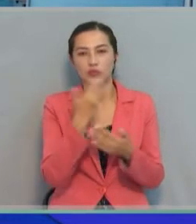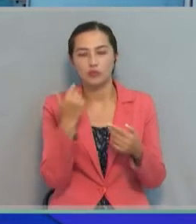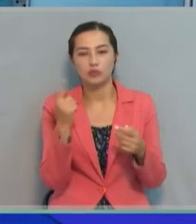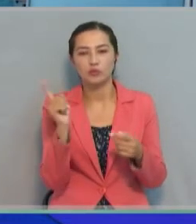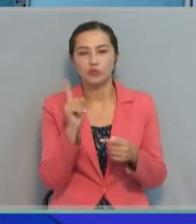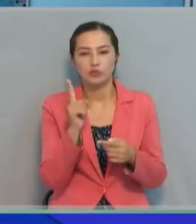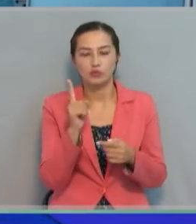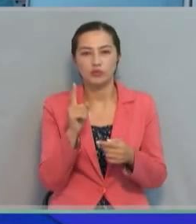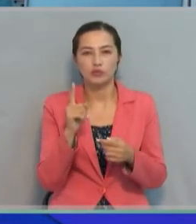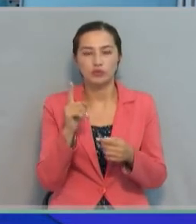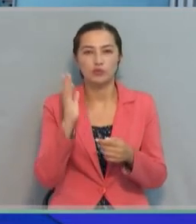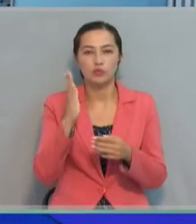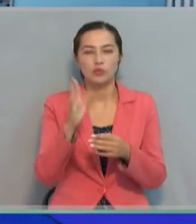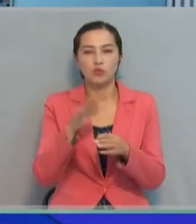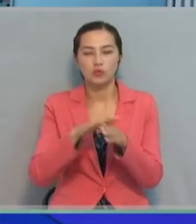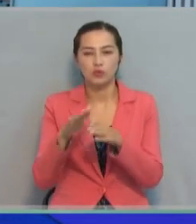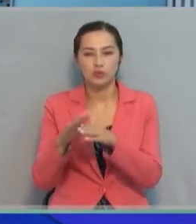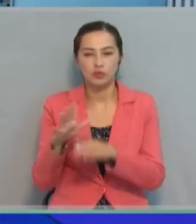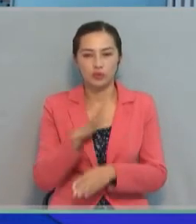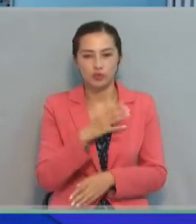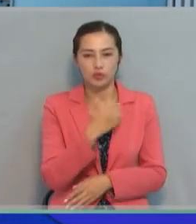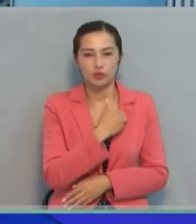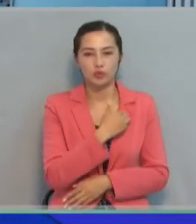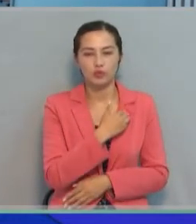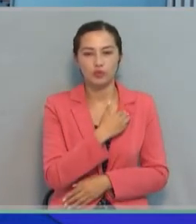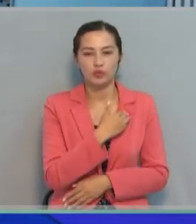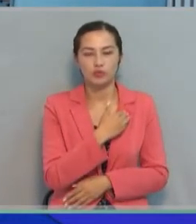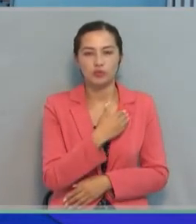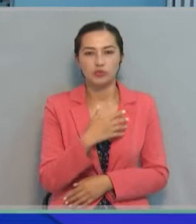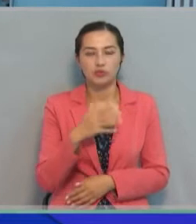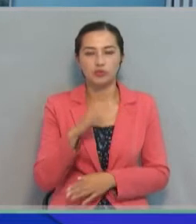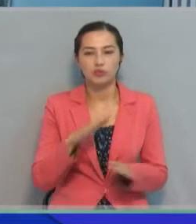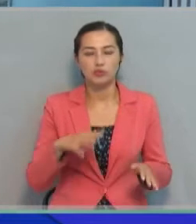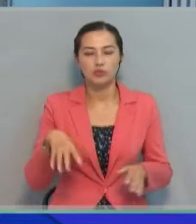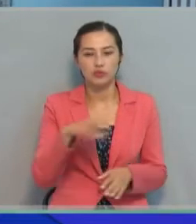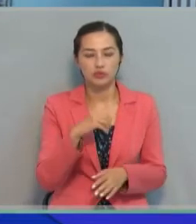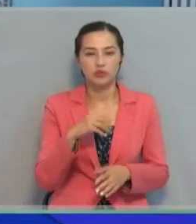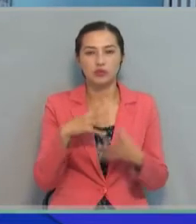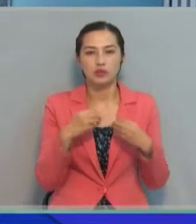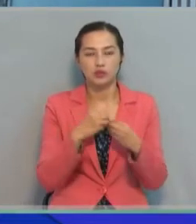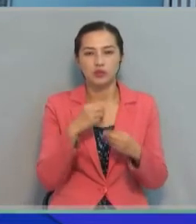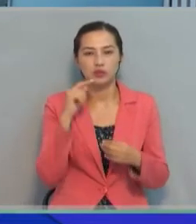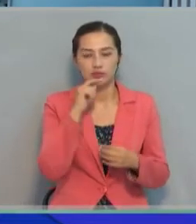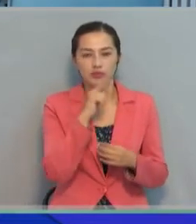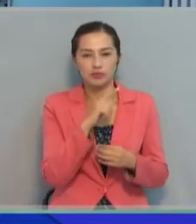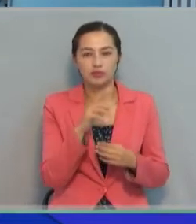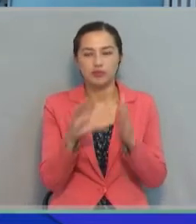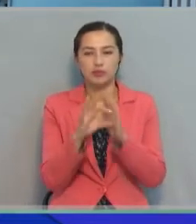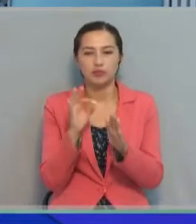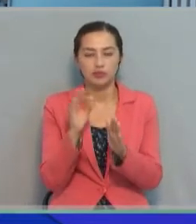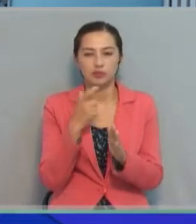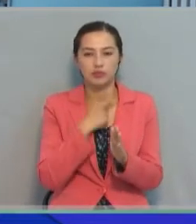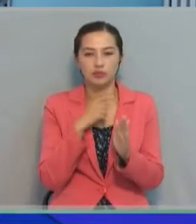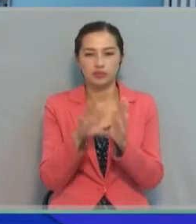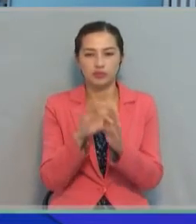бәрін іске асырсын деп, әйтеуір балалардың атынан, өзіміздің семьеміздің атынан, дауыс